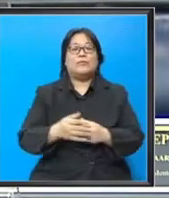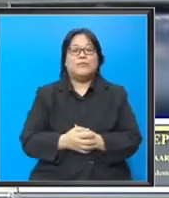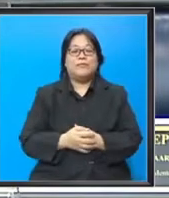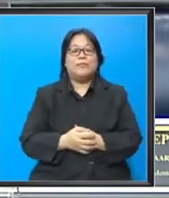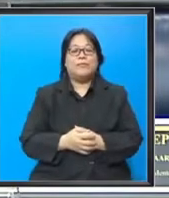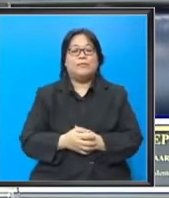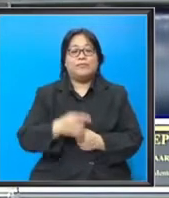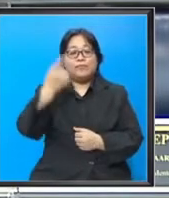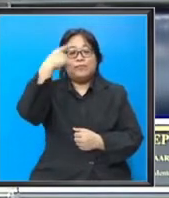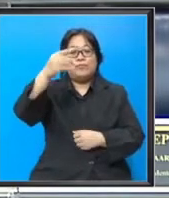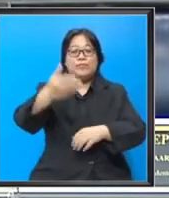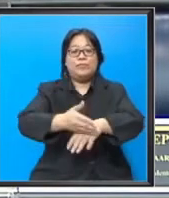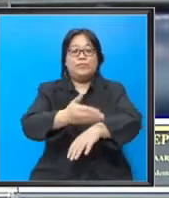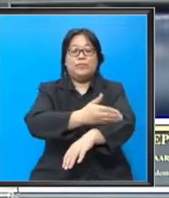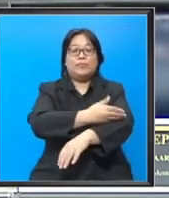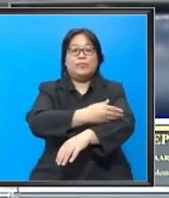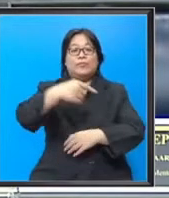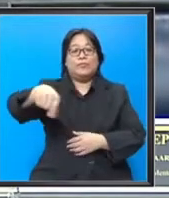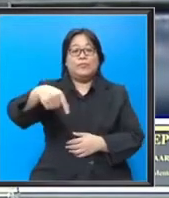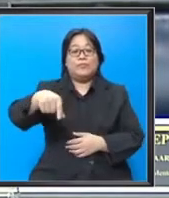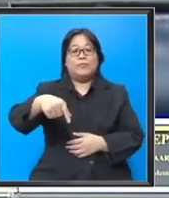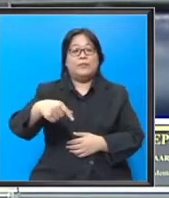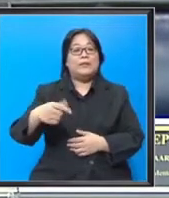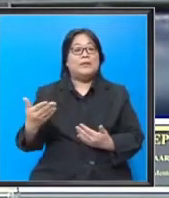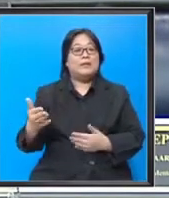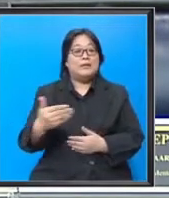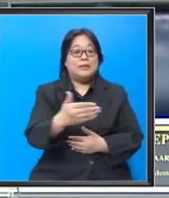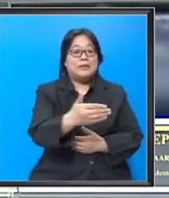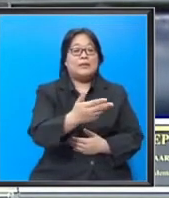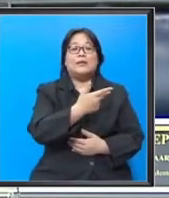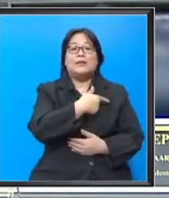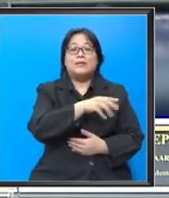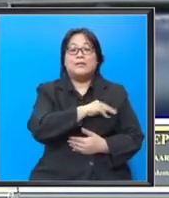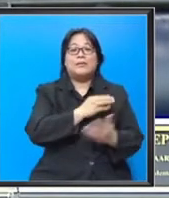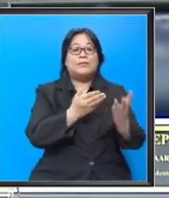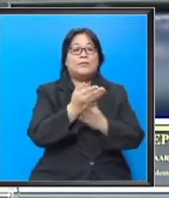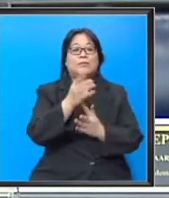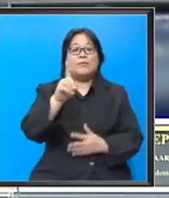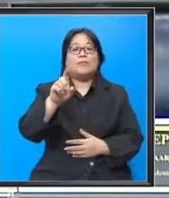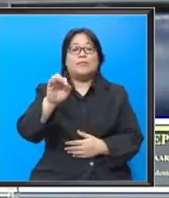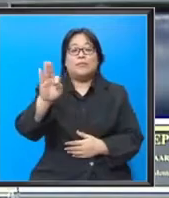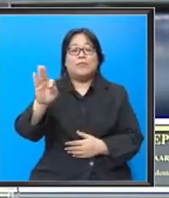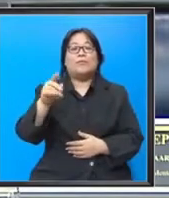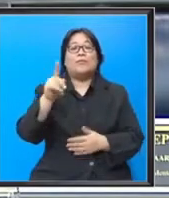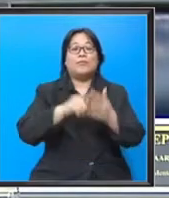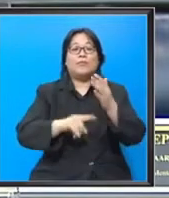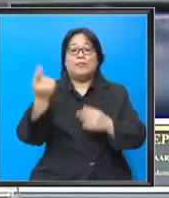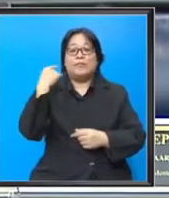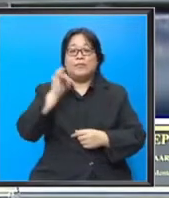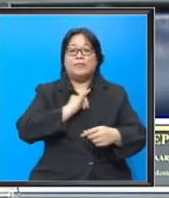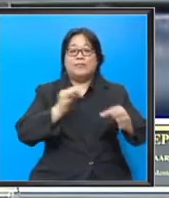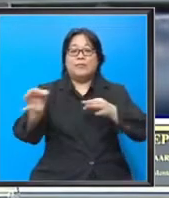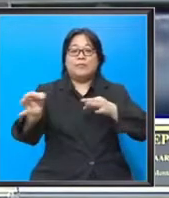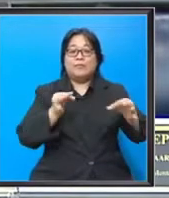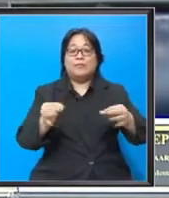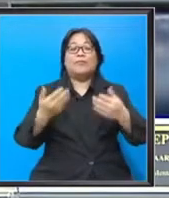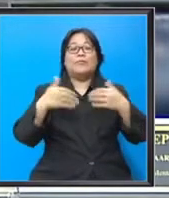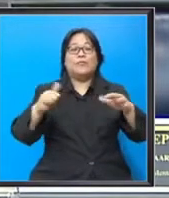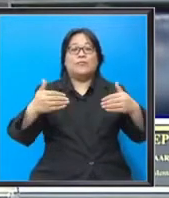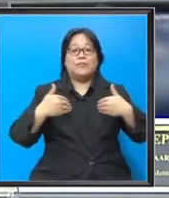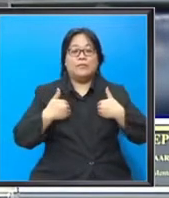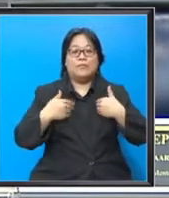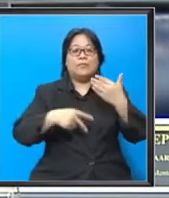untuk menambah baik quality genetik ikan pula Kementerian melalui jabatan perikanan sperma yang telah saya sebutkan tadi telah